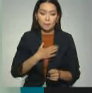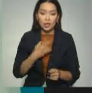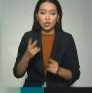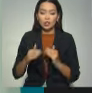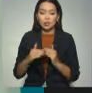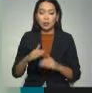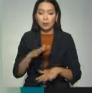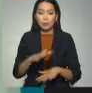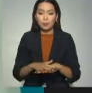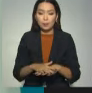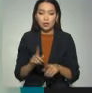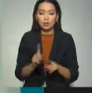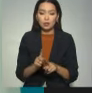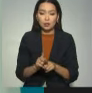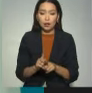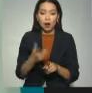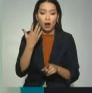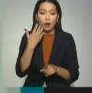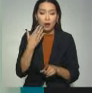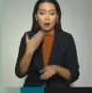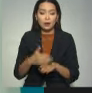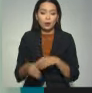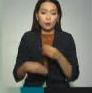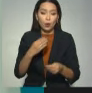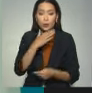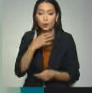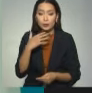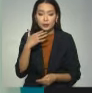банктер бизнесті қаржыландырғаннан көрі көбінесе